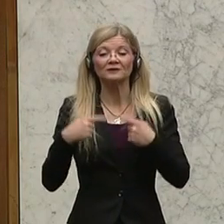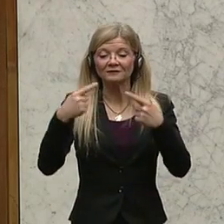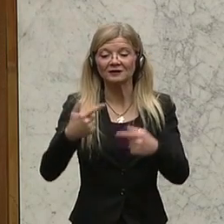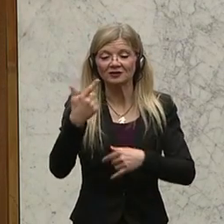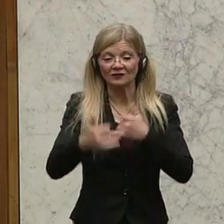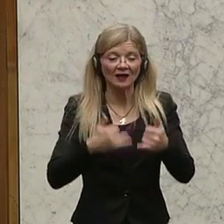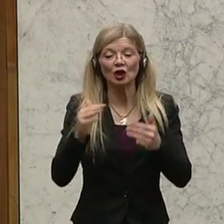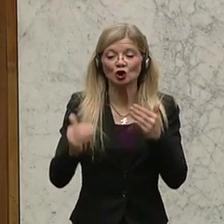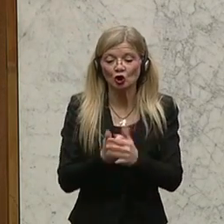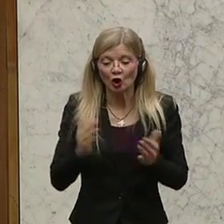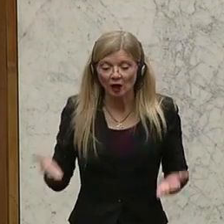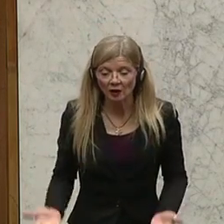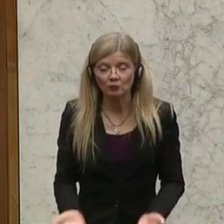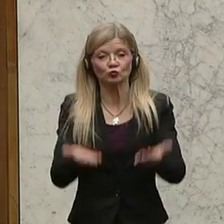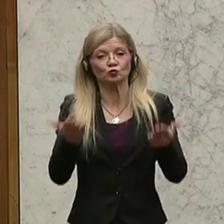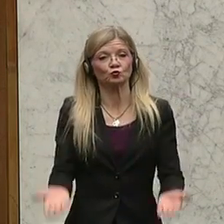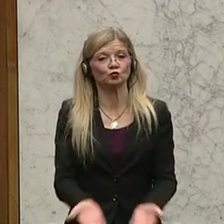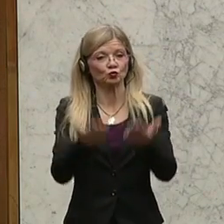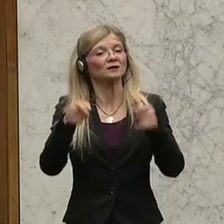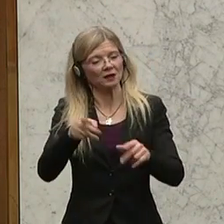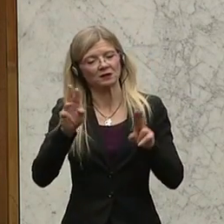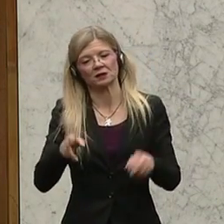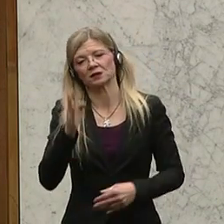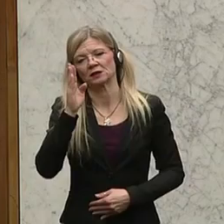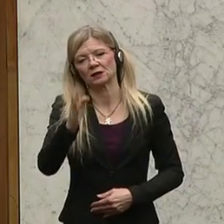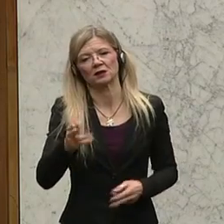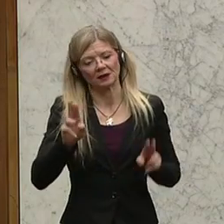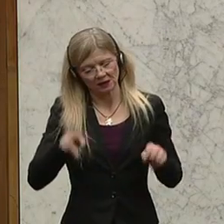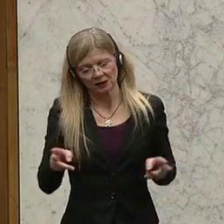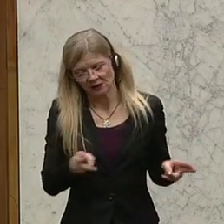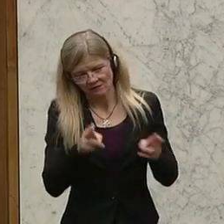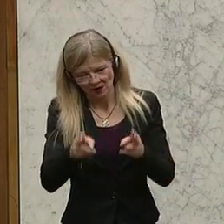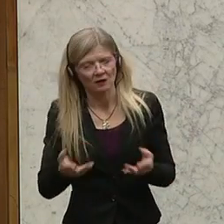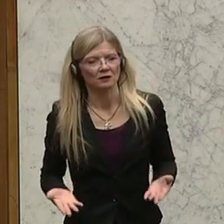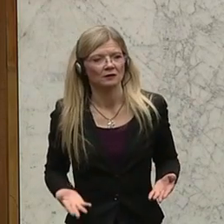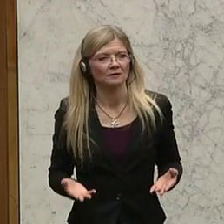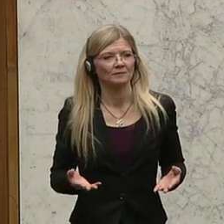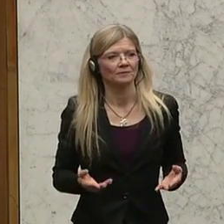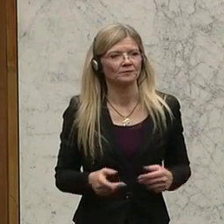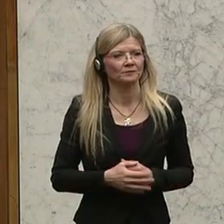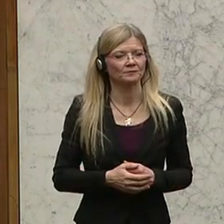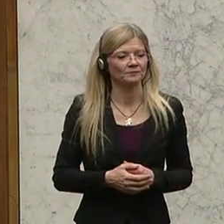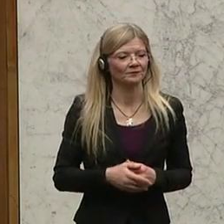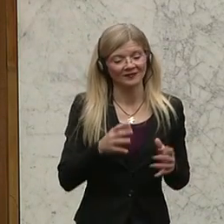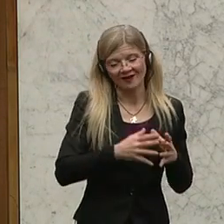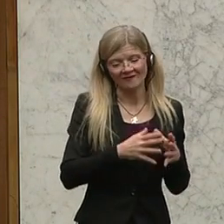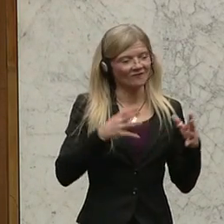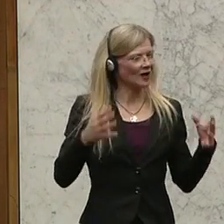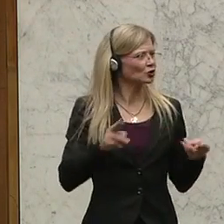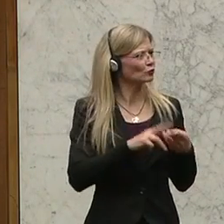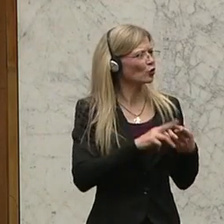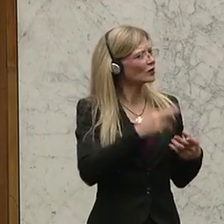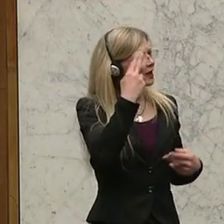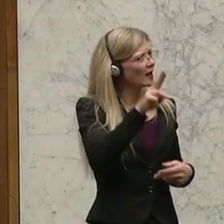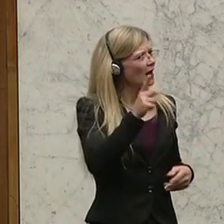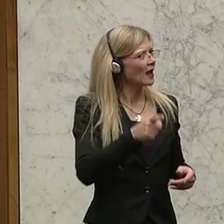Schub in diesem Bereich haben. Das ist die richtige Richtung und das ist der richtige Weg. Das Wachstum, und ich bin Herrn Abgeordneten Breiner